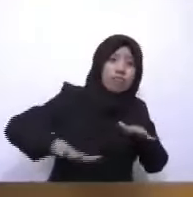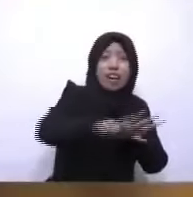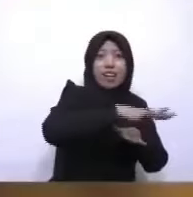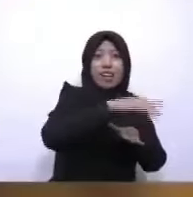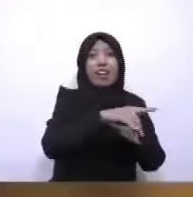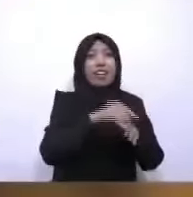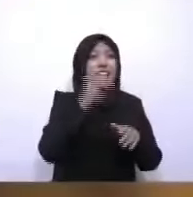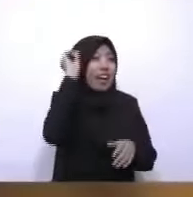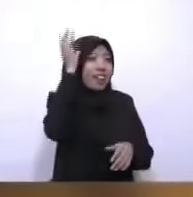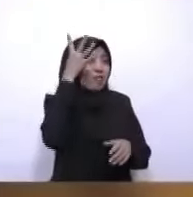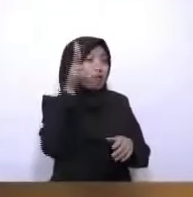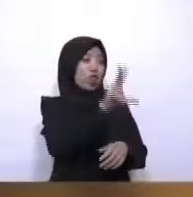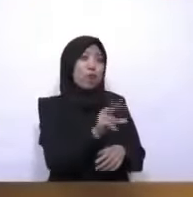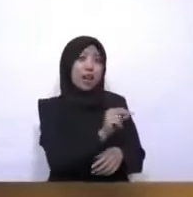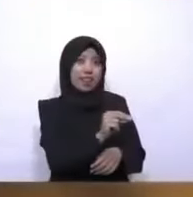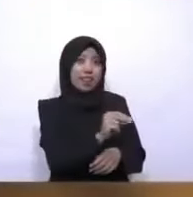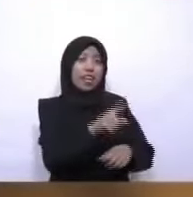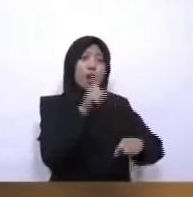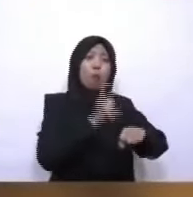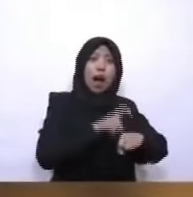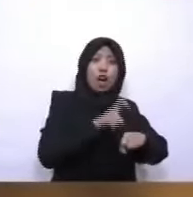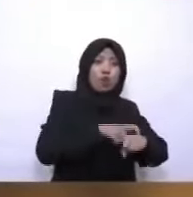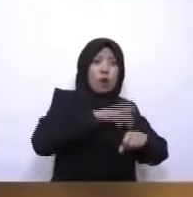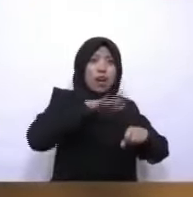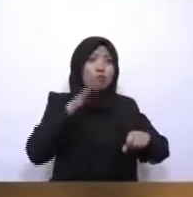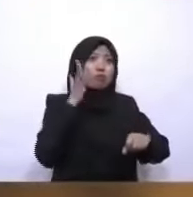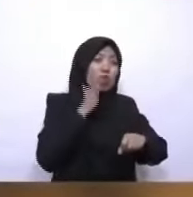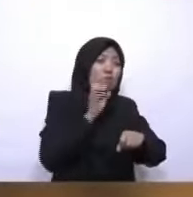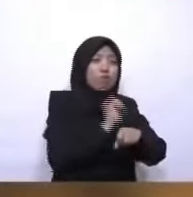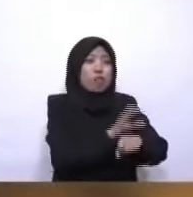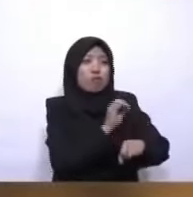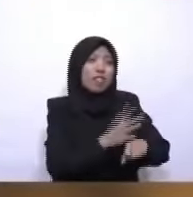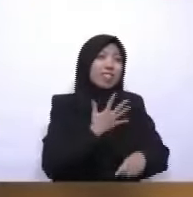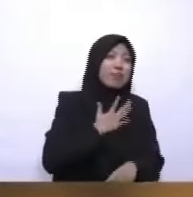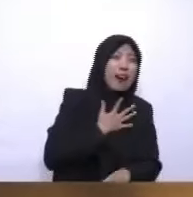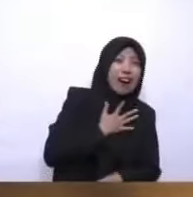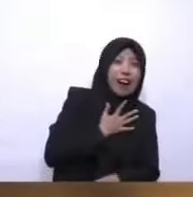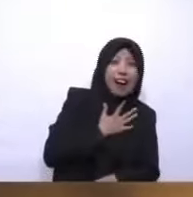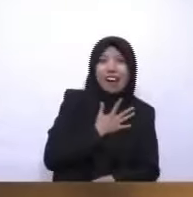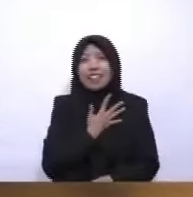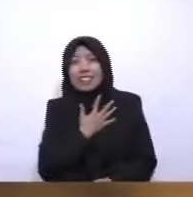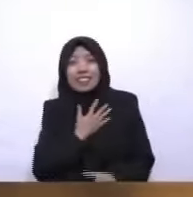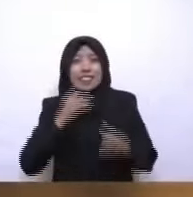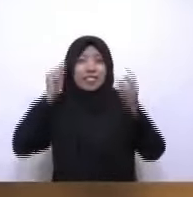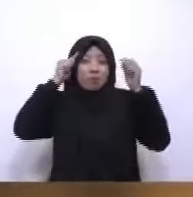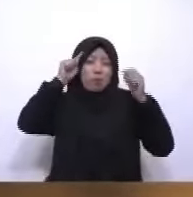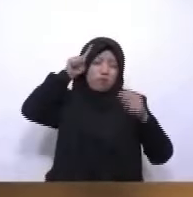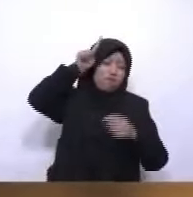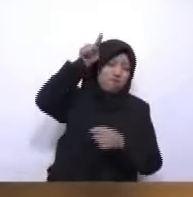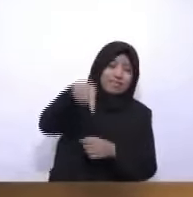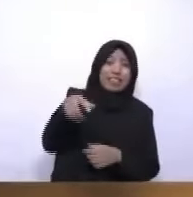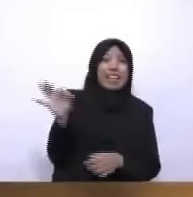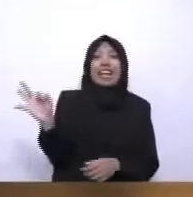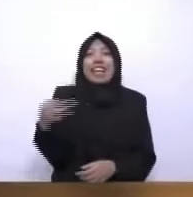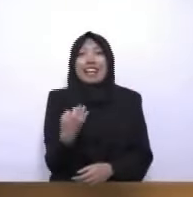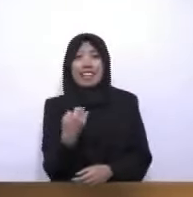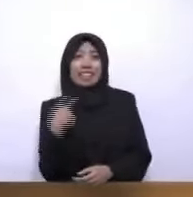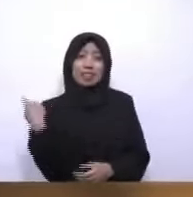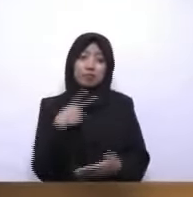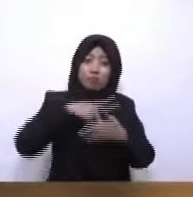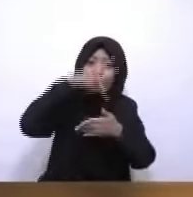di Jawa Barat, sehingga tidak ada waktu buat anak muda untuk cemas dan berpikir overthinking. Kami juga akan